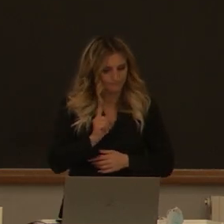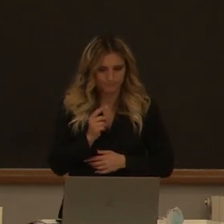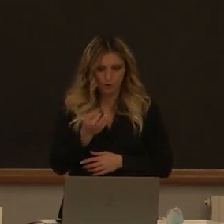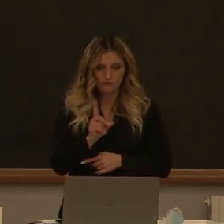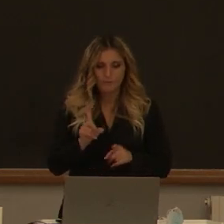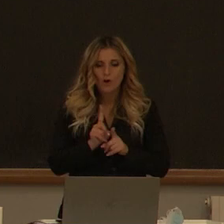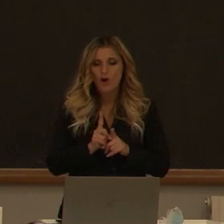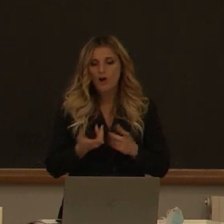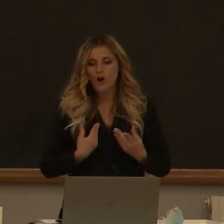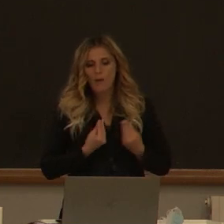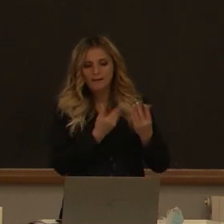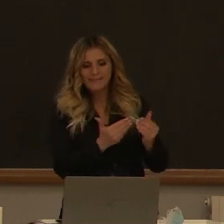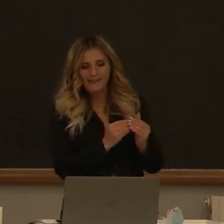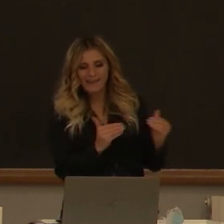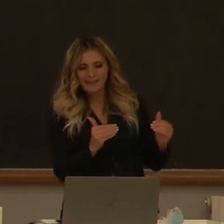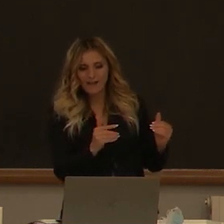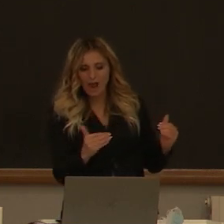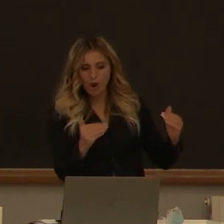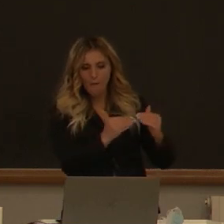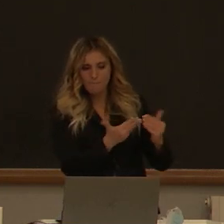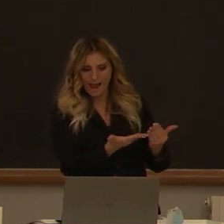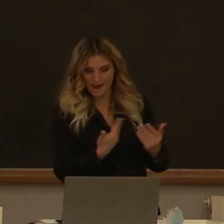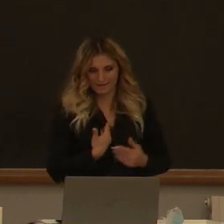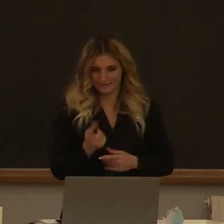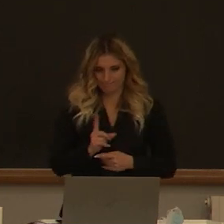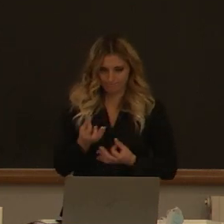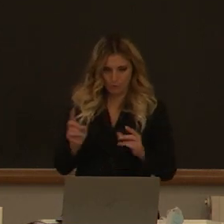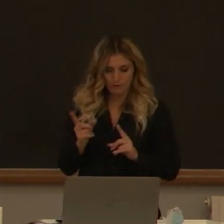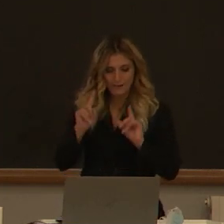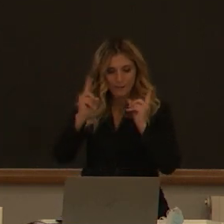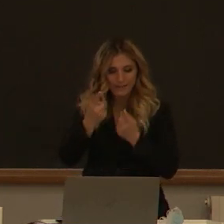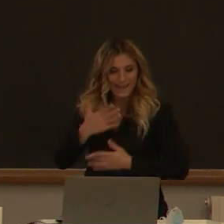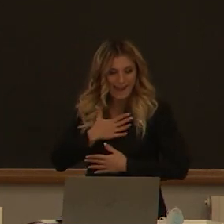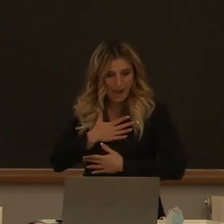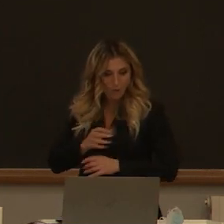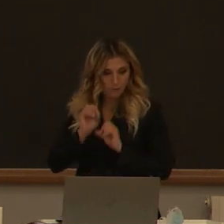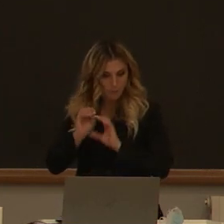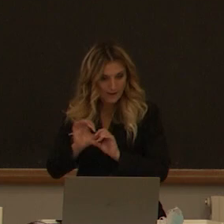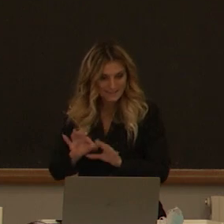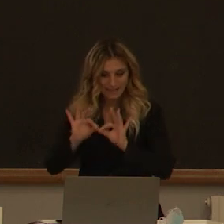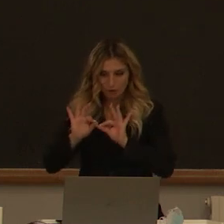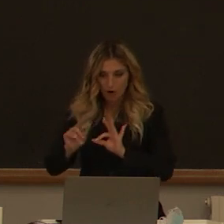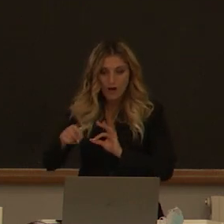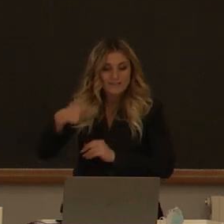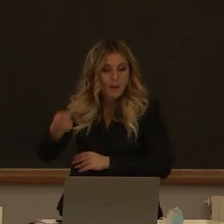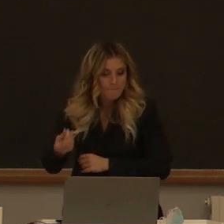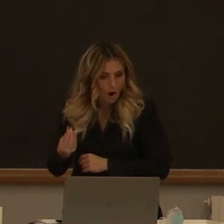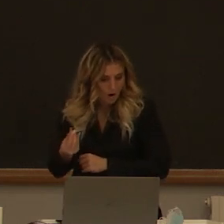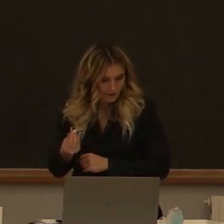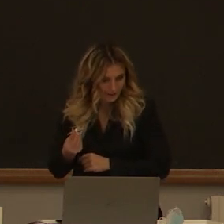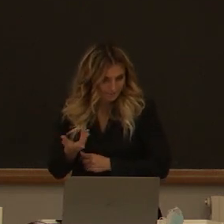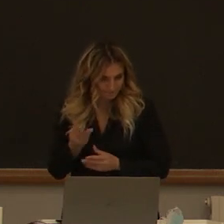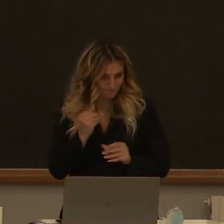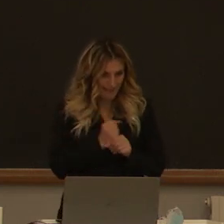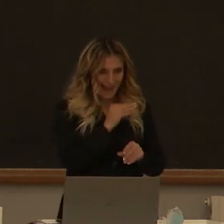se gli dessero lo stesso livello di quello che sono alcune delle nostre lauree che noi diamo. Quindi il discorso, come dicevo prima, non è